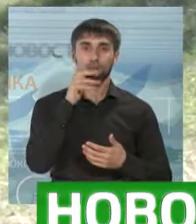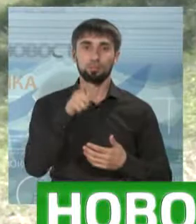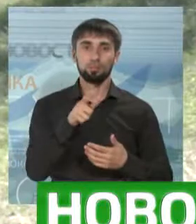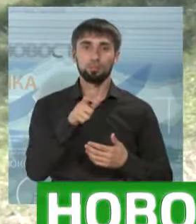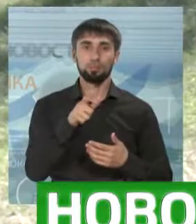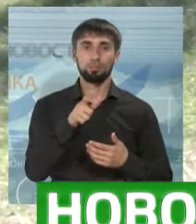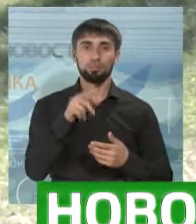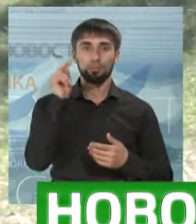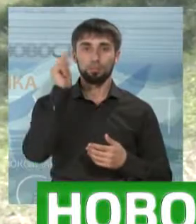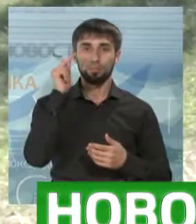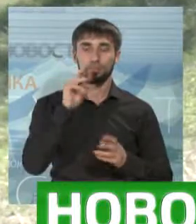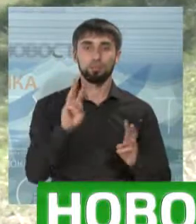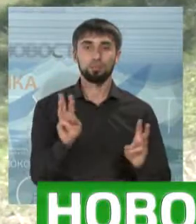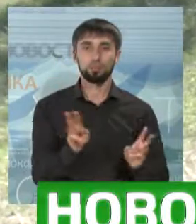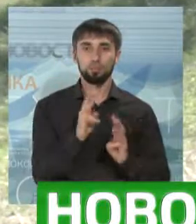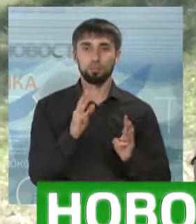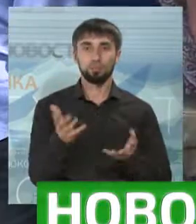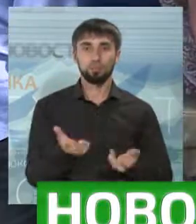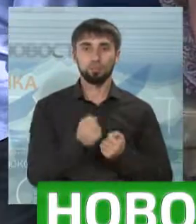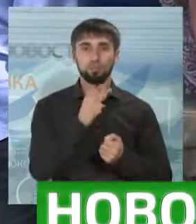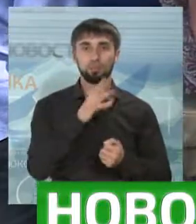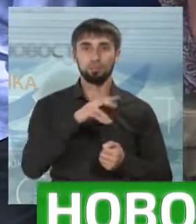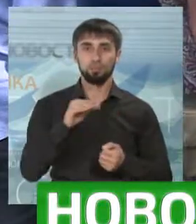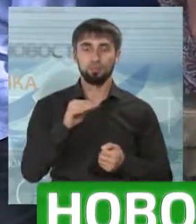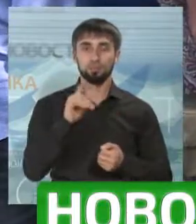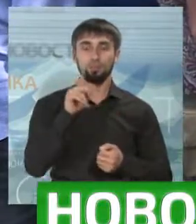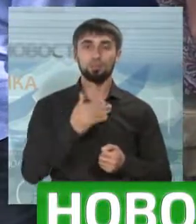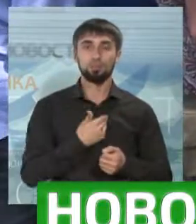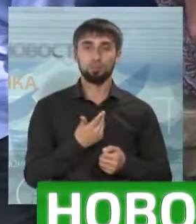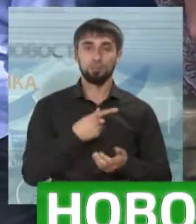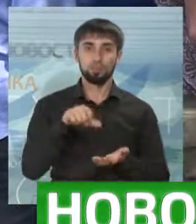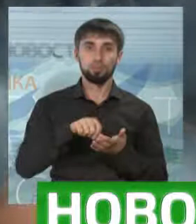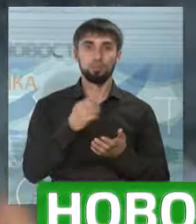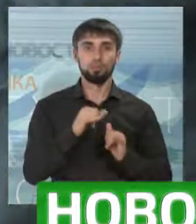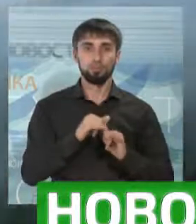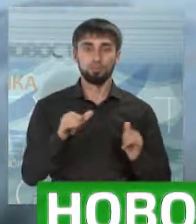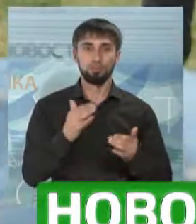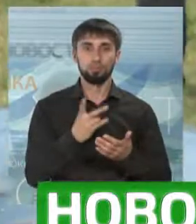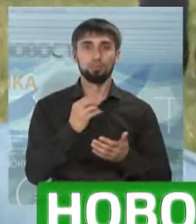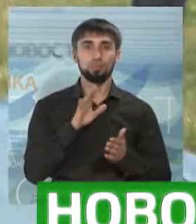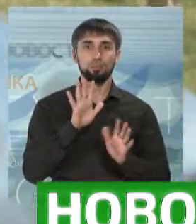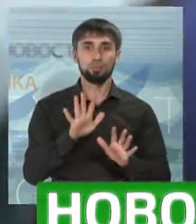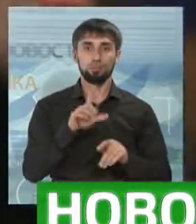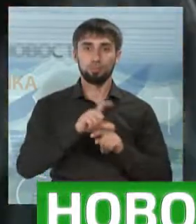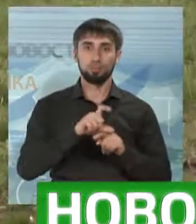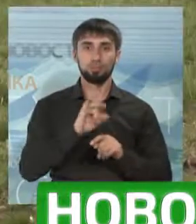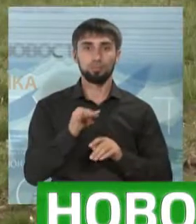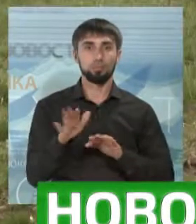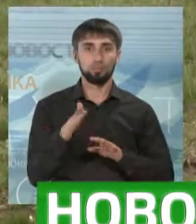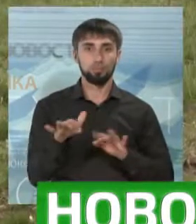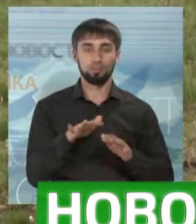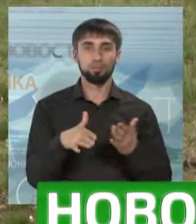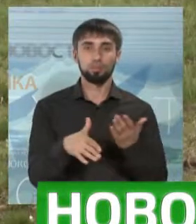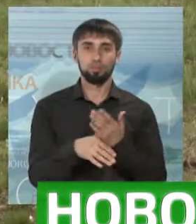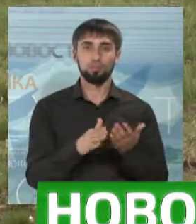студенты пожарно-спасательного колледжа. Но число желающих стать частью проекта растет. Не только на словах, но и на деле. Помощь ветеранам,